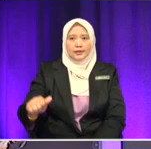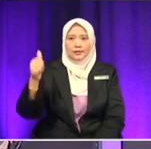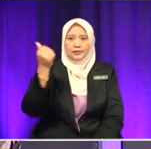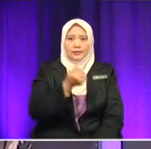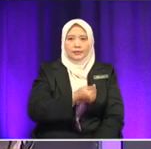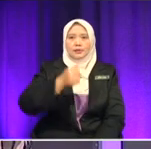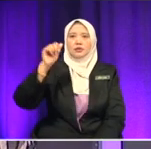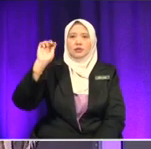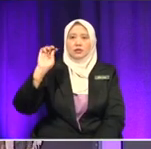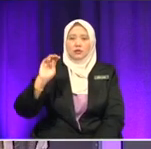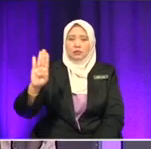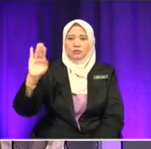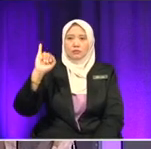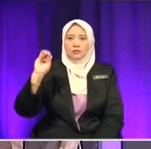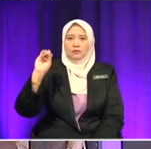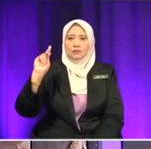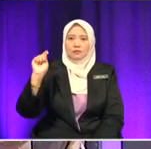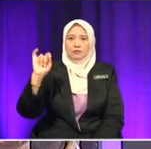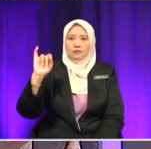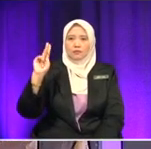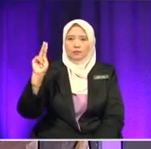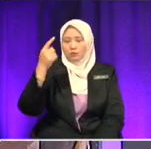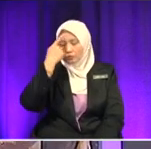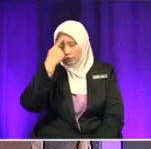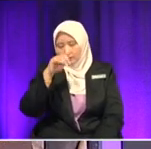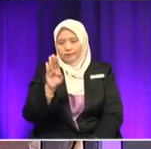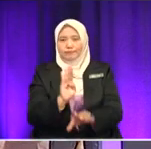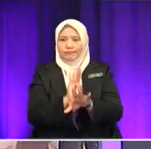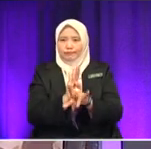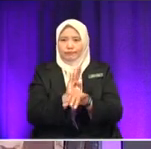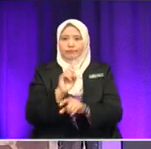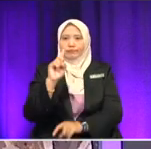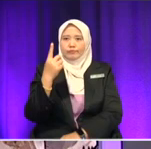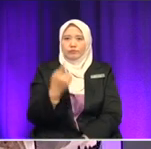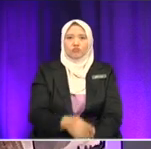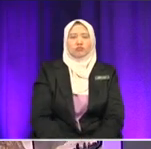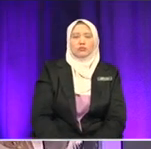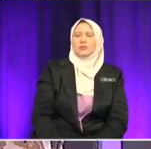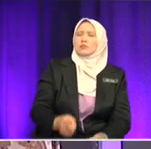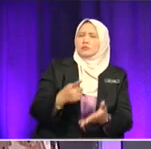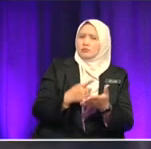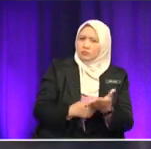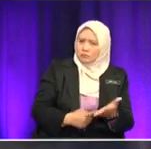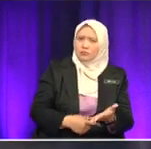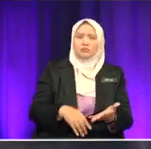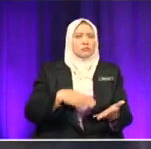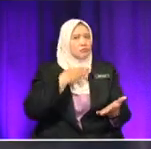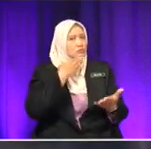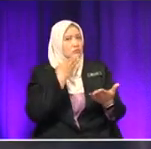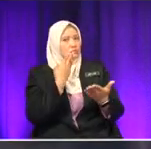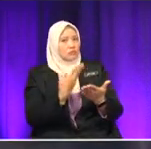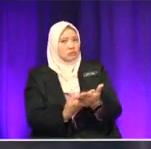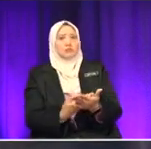untuk bakteria sahaja. Mari kita lihat kebaikan antibiotik. Siapa nak tolong jelaskan dekat cikgu apakah